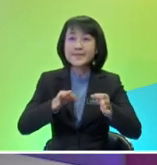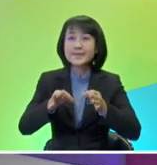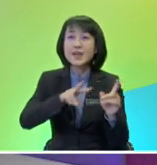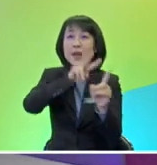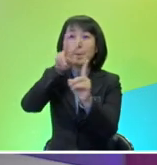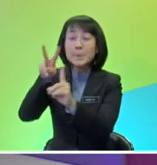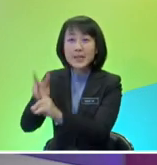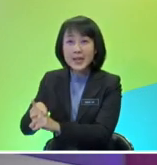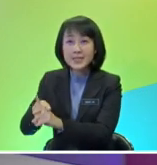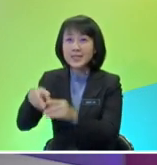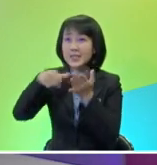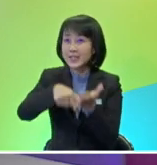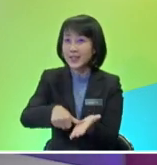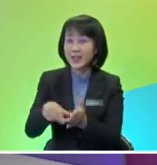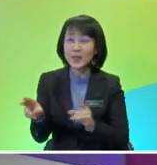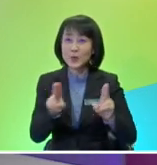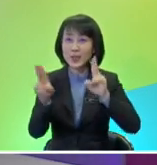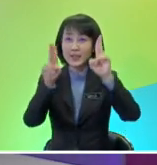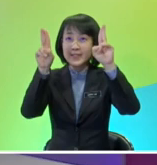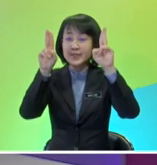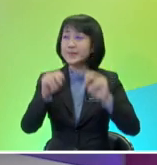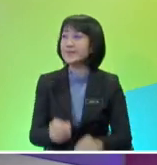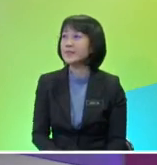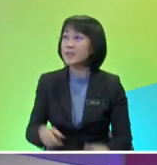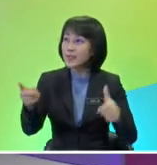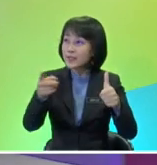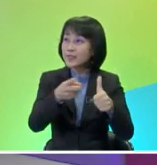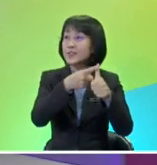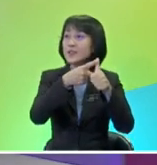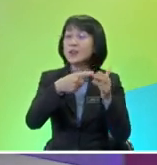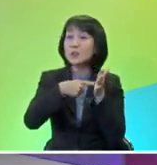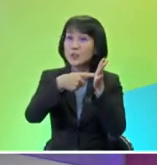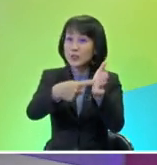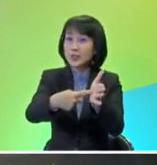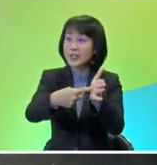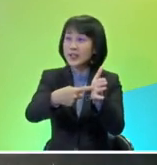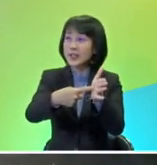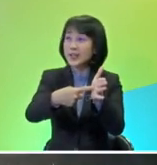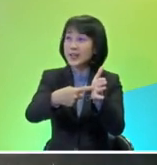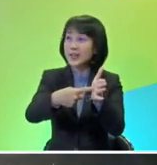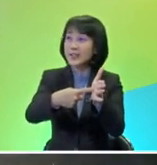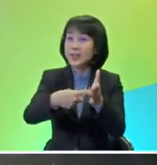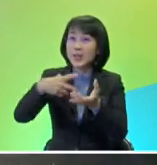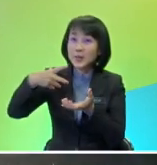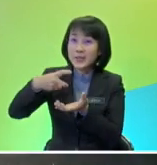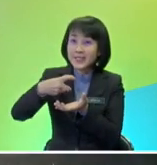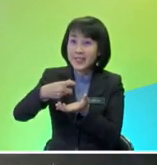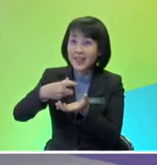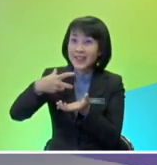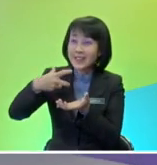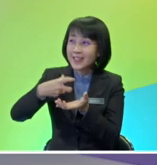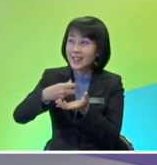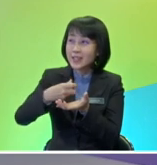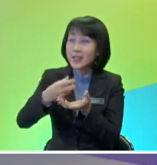aplikasi tekanan udara. Okey. Okey, baiklah. Yang pertama, saya nak tunjukkan, kita ada pichagari. Betul. Pernah